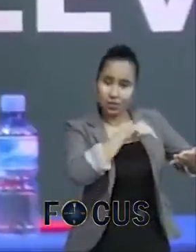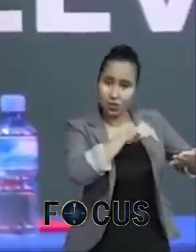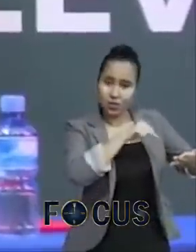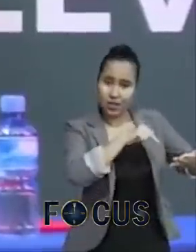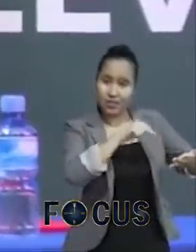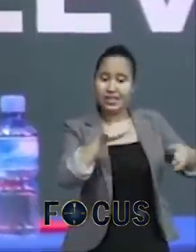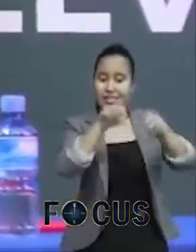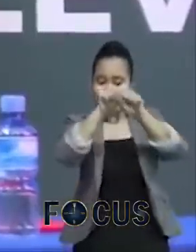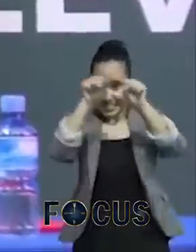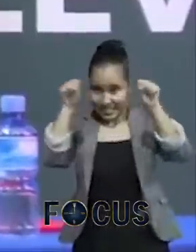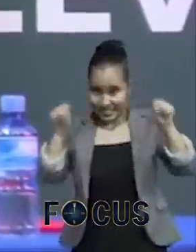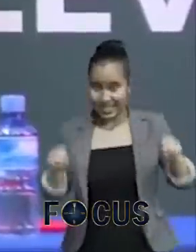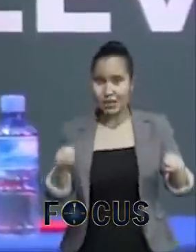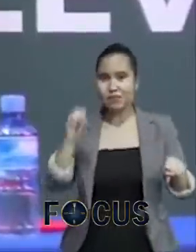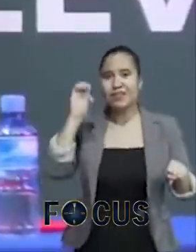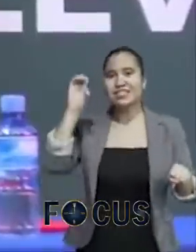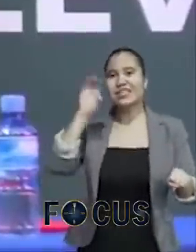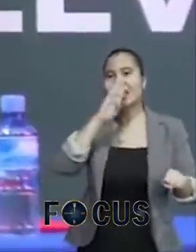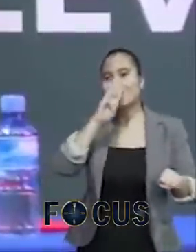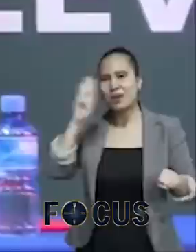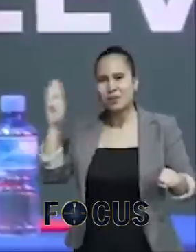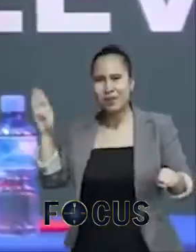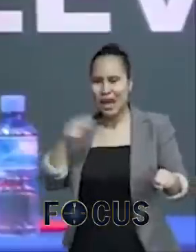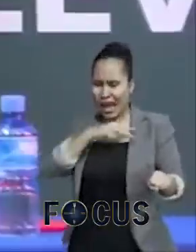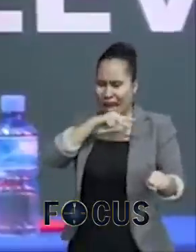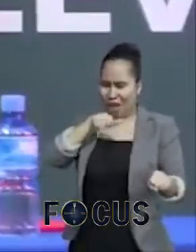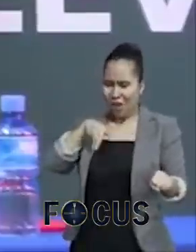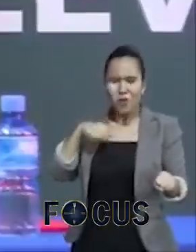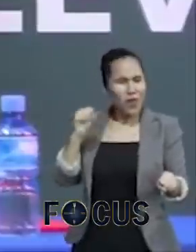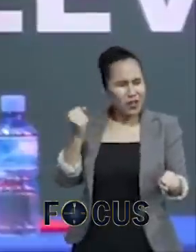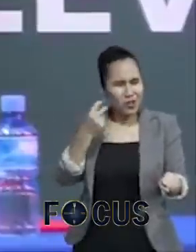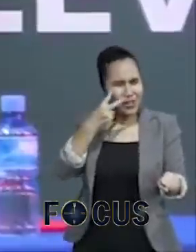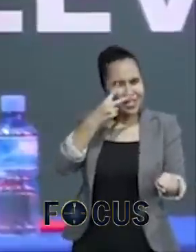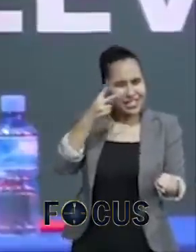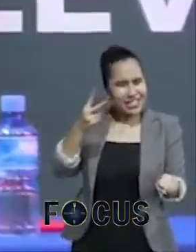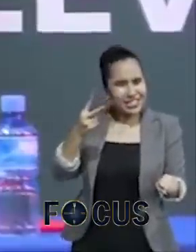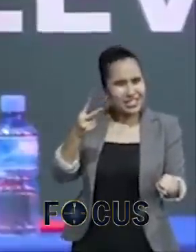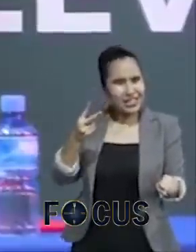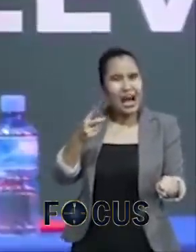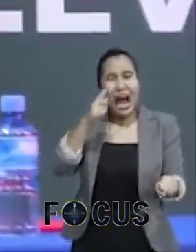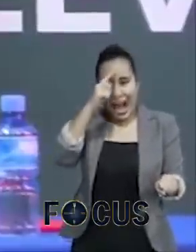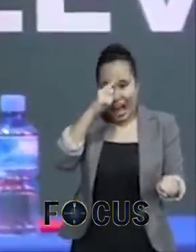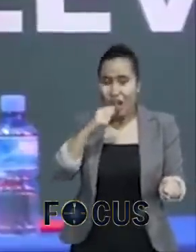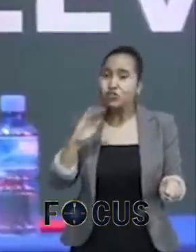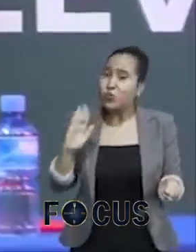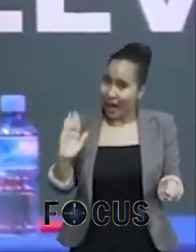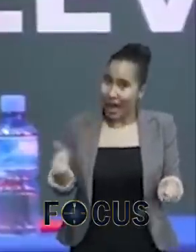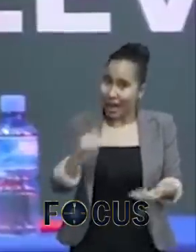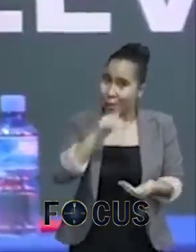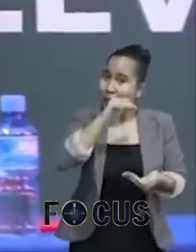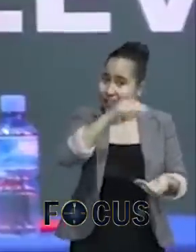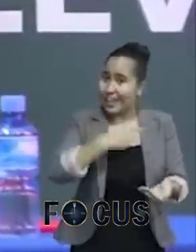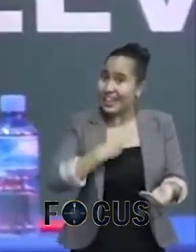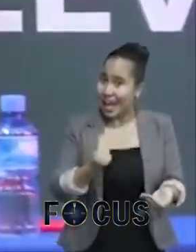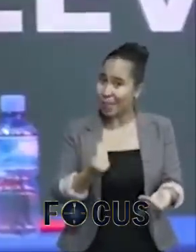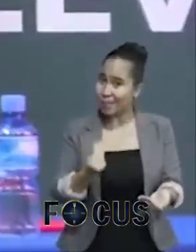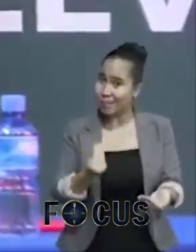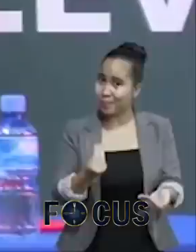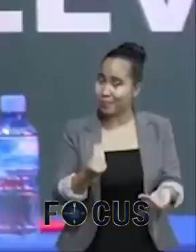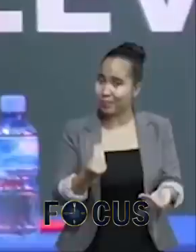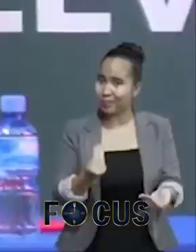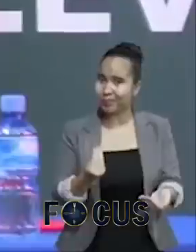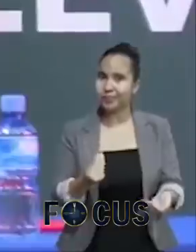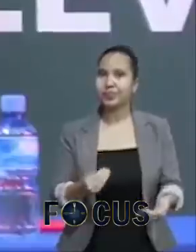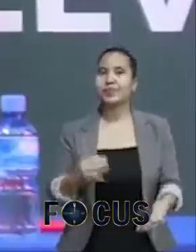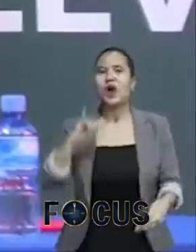CBB-bestand. En van daaruit kunnen we dus checken als u al in aanmerking bent gekomen voor een pakket of niet. Nogmaals wil